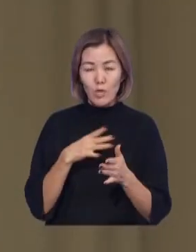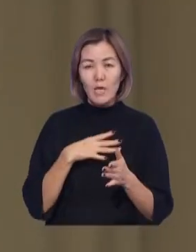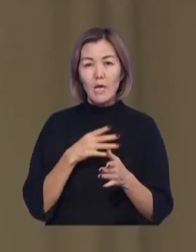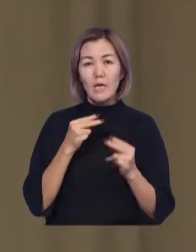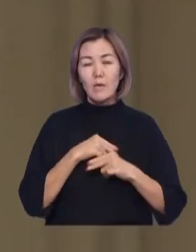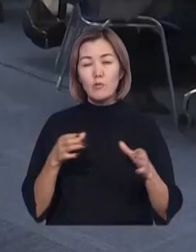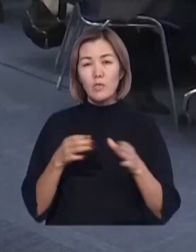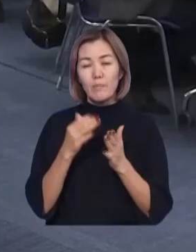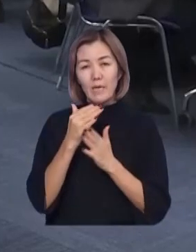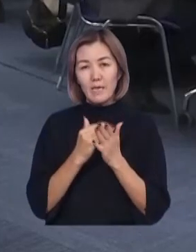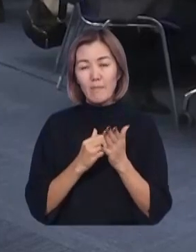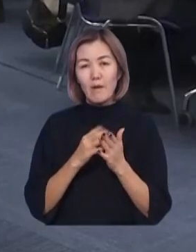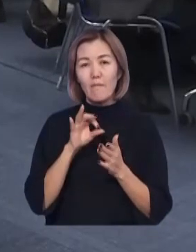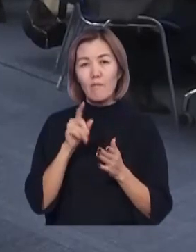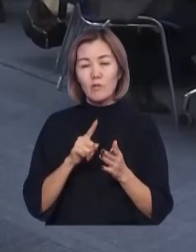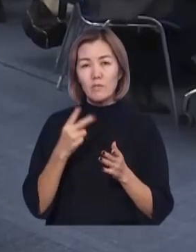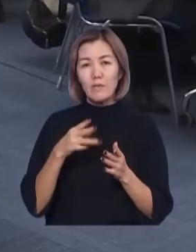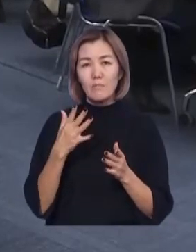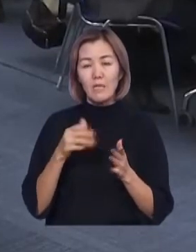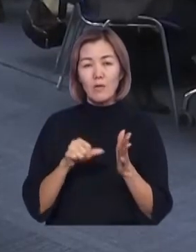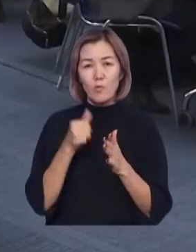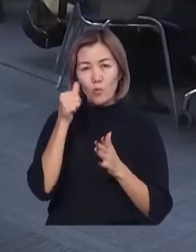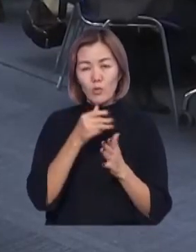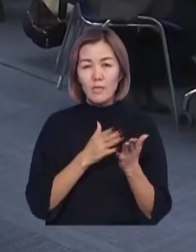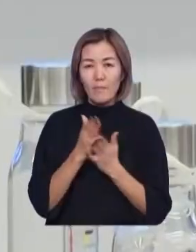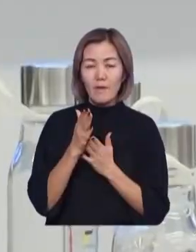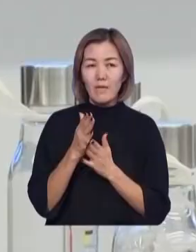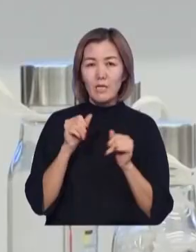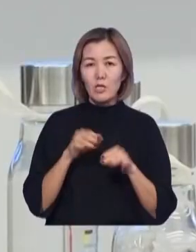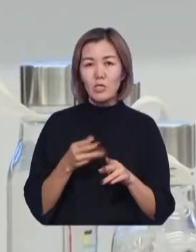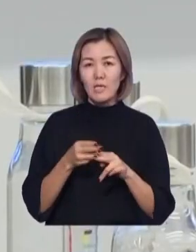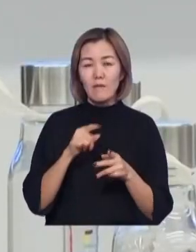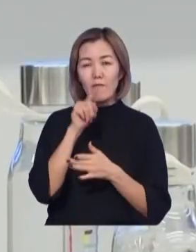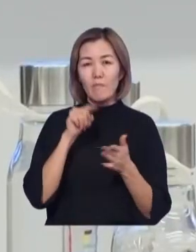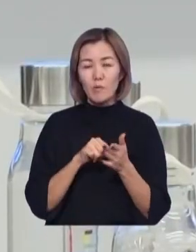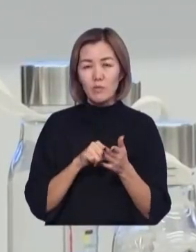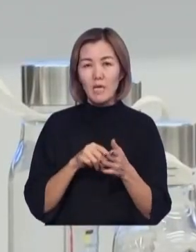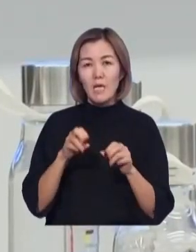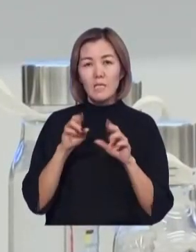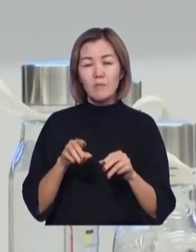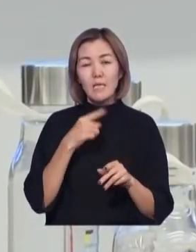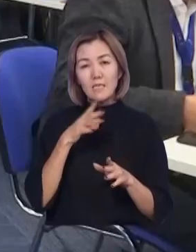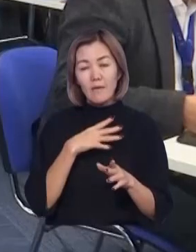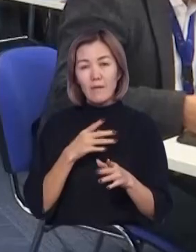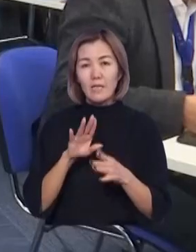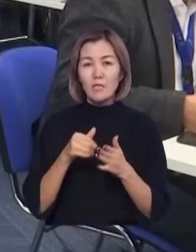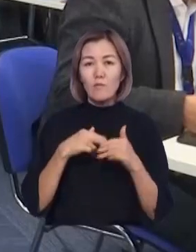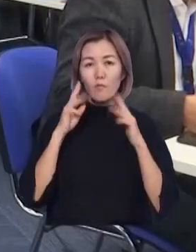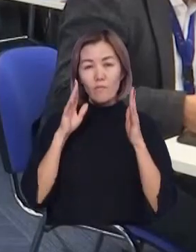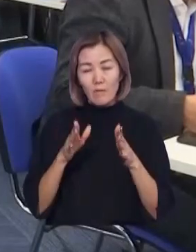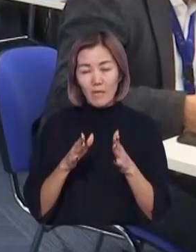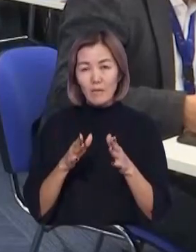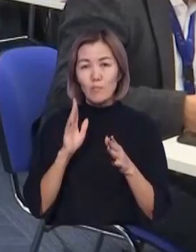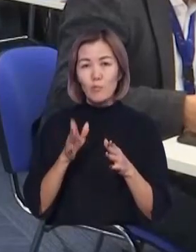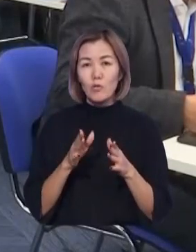программа Европейского центра воз на 2025 год направлена на решение данного вопроса специалисты отмечают основное внимание будет